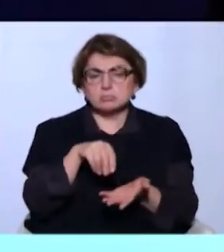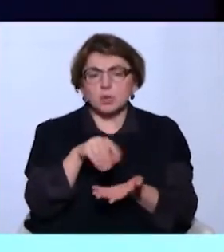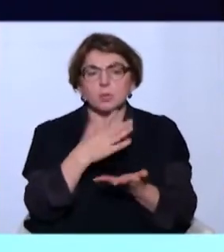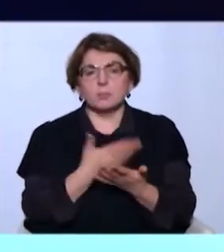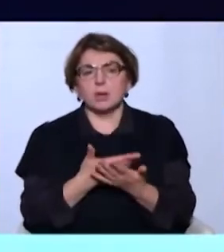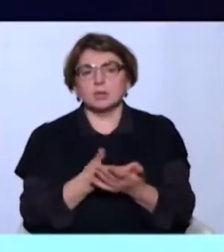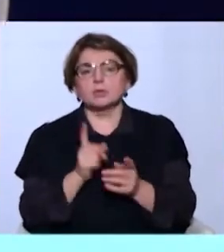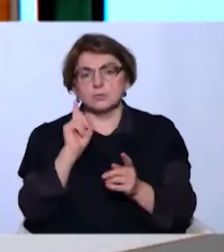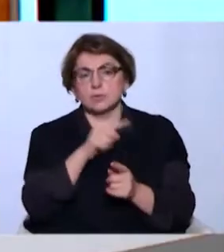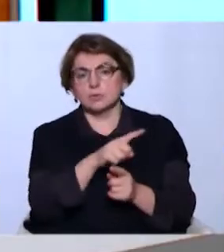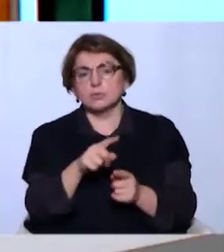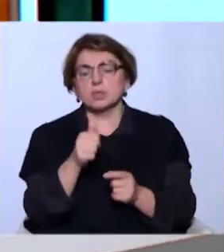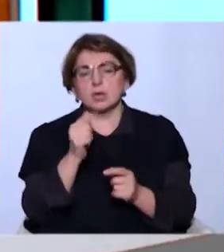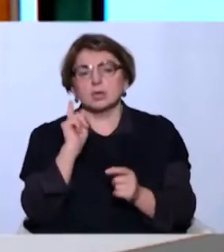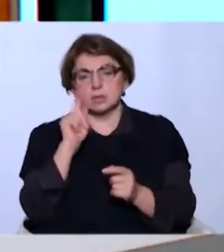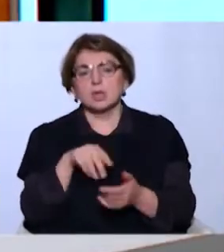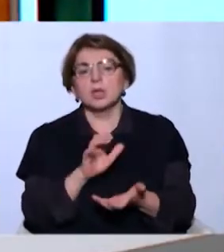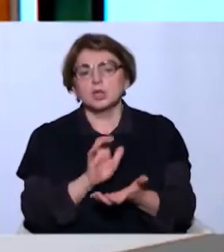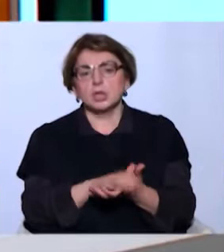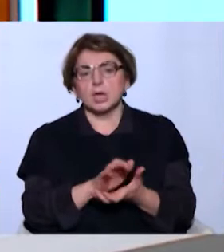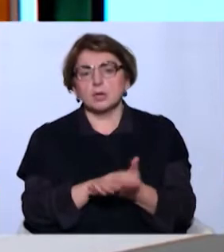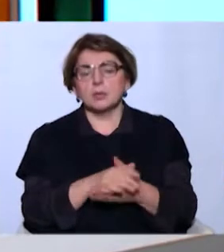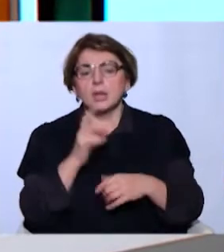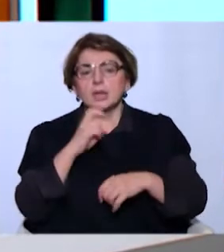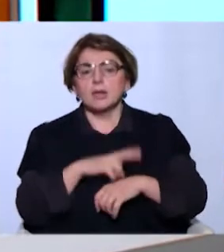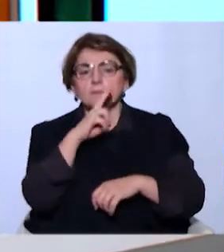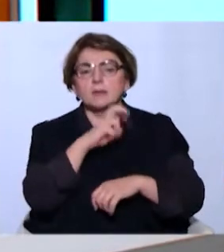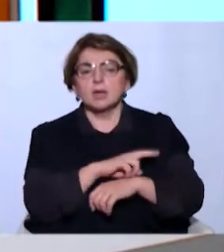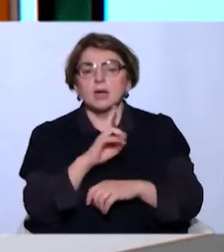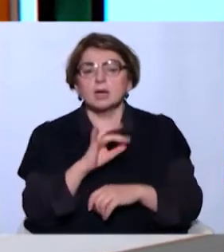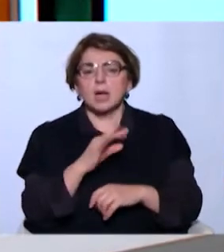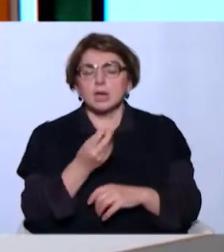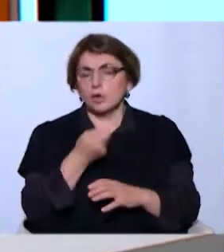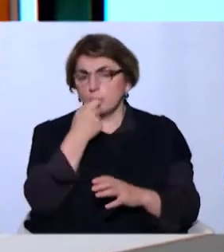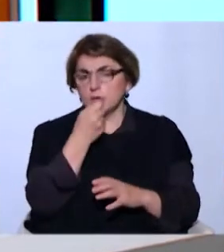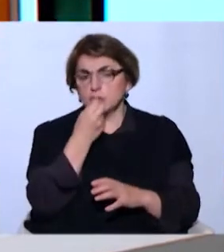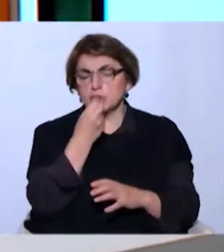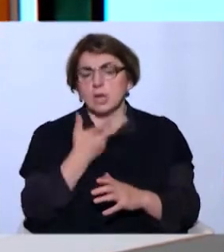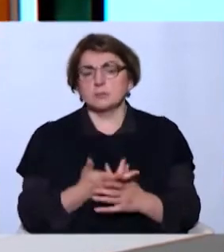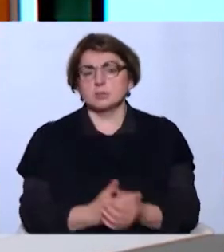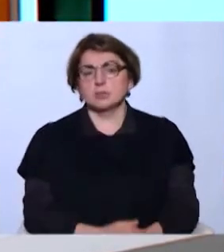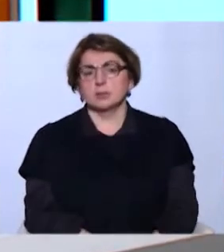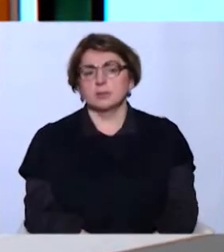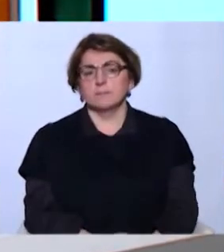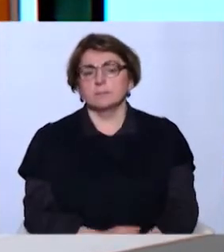მაგალითად, თქვენთვის ალბათ ნაცნობია კალია, რომელიც იკვებება